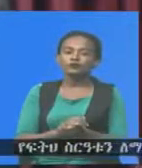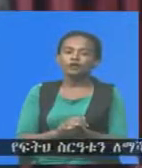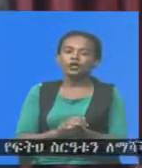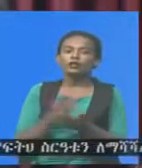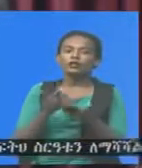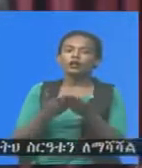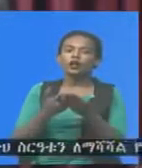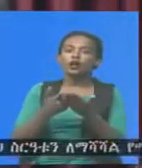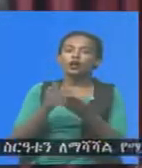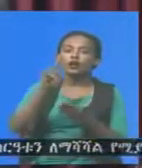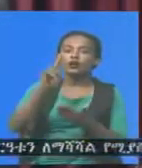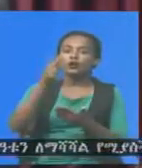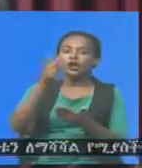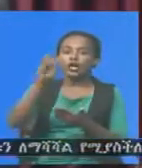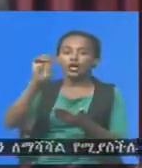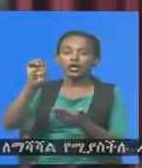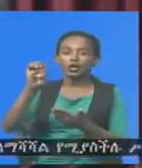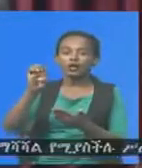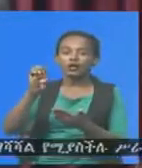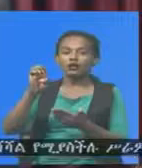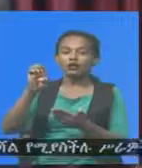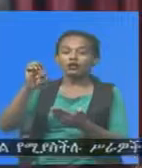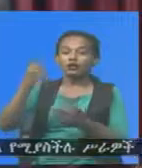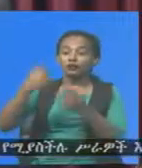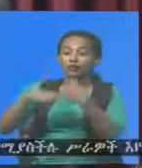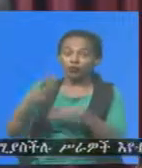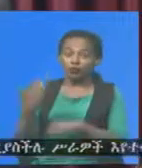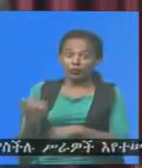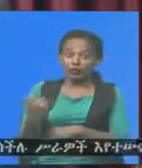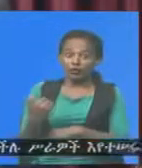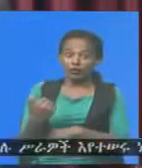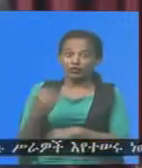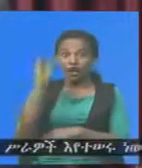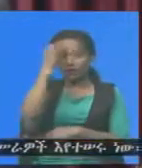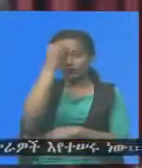የዩናይትድ አረብ ኤሚሬትስ ክራውን ፕሪንስ መጥተው ነበር።